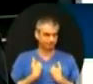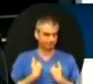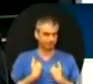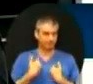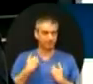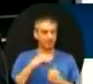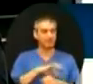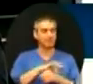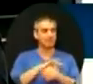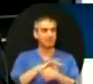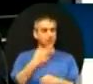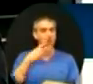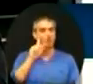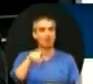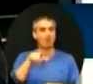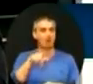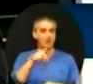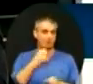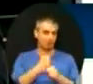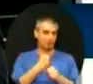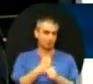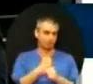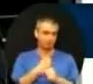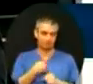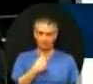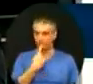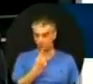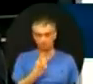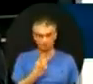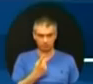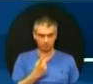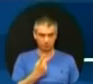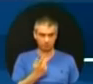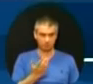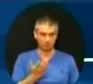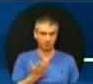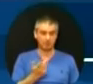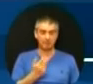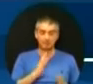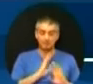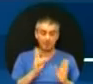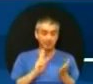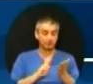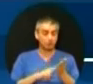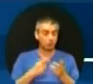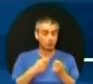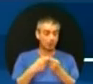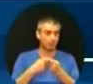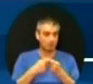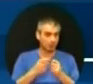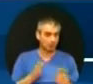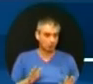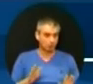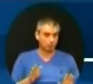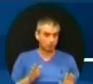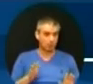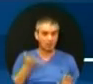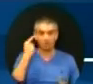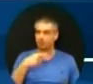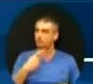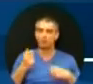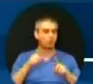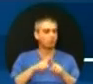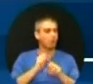ניהלתי מערכת של למעלה מ-1,200 עובדים. ואני אומר לך, קובע את זה. בלי זכות ההתארגנות, היה פה